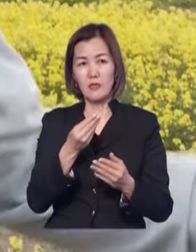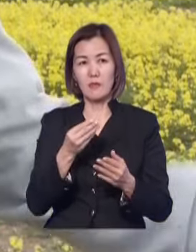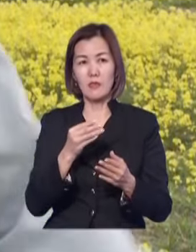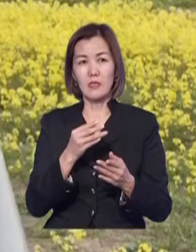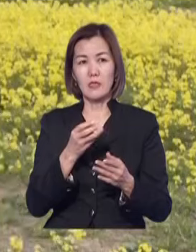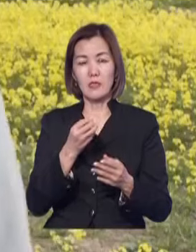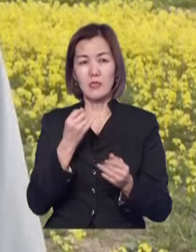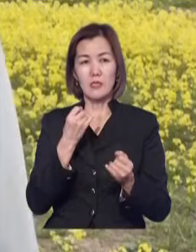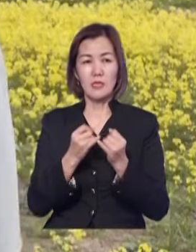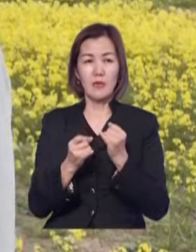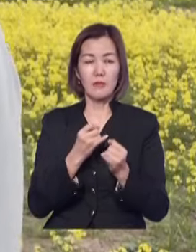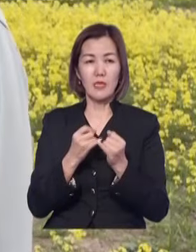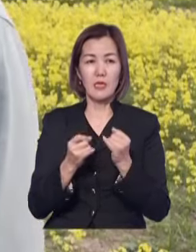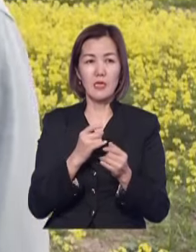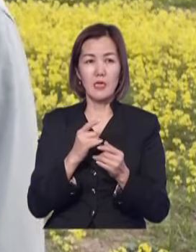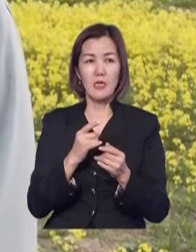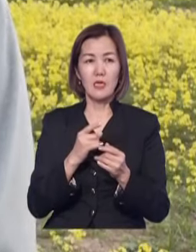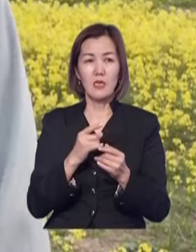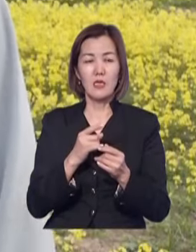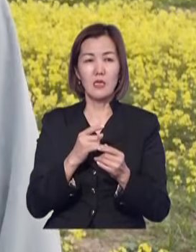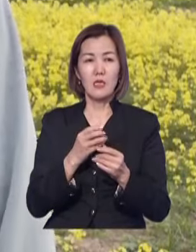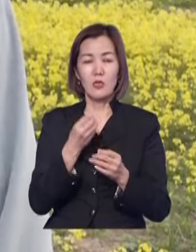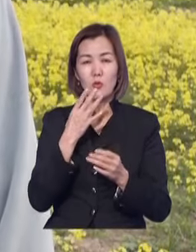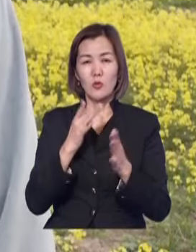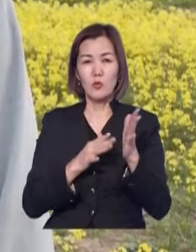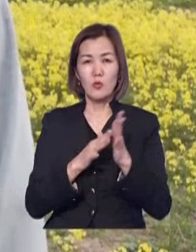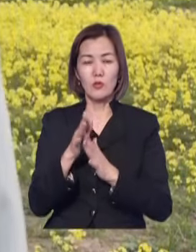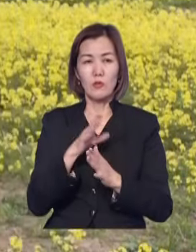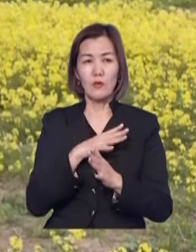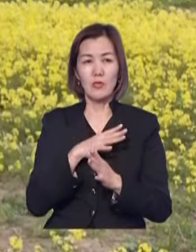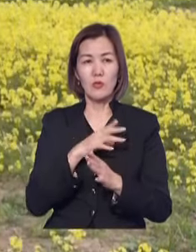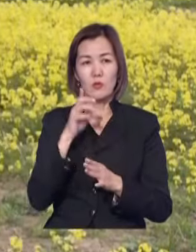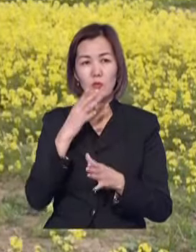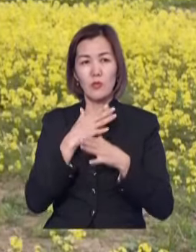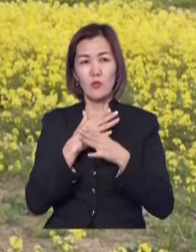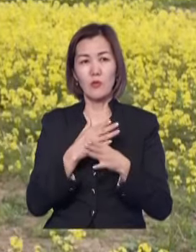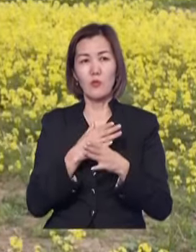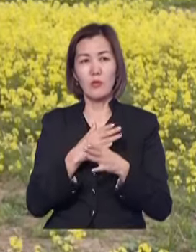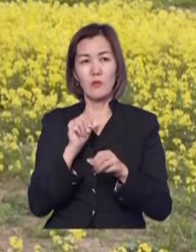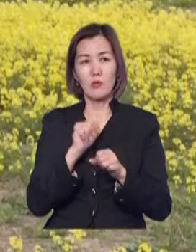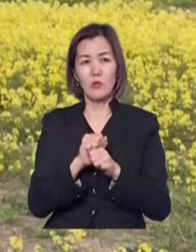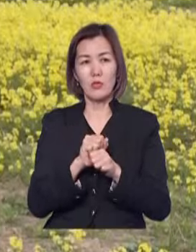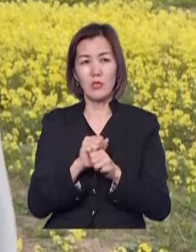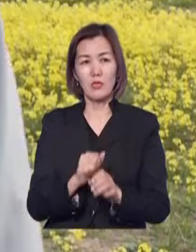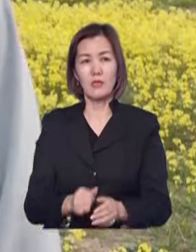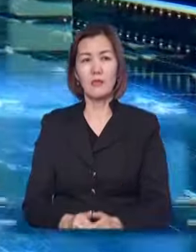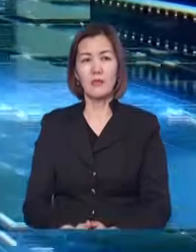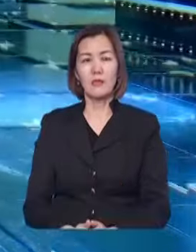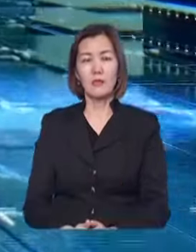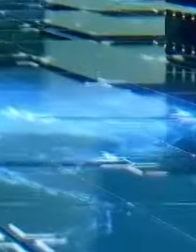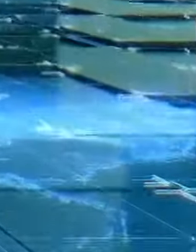гүл болып өсіп тұрған даламыздың біразын жапырып кетті. Осыны енді үкіметтің көмегімен барлығы тоқтады деп айтуға болады.